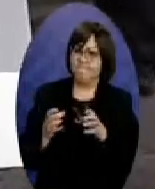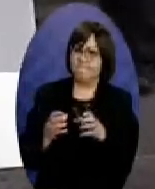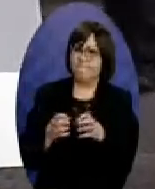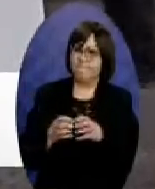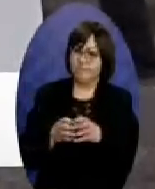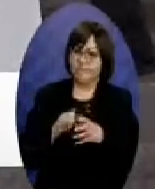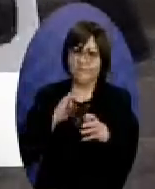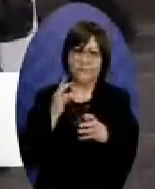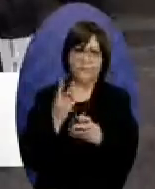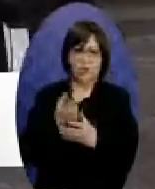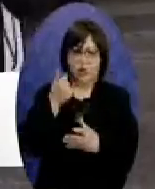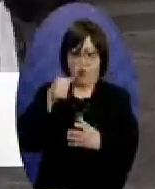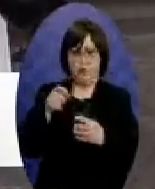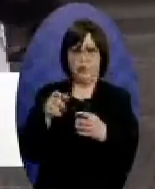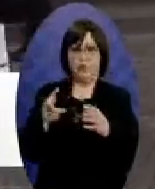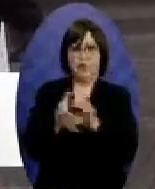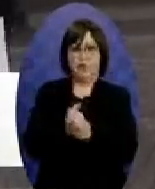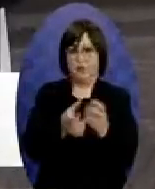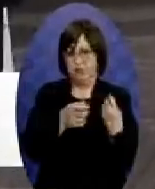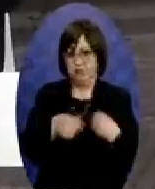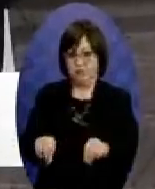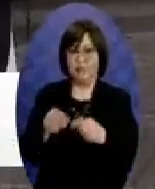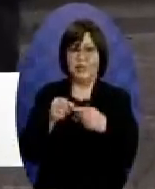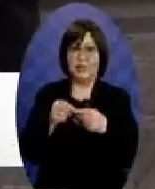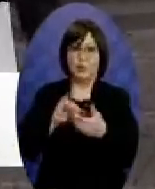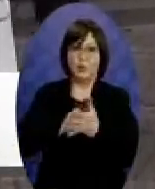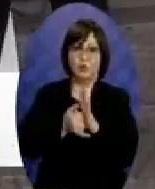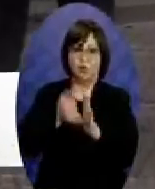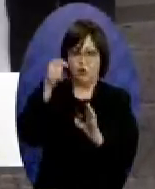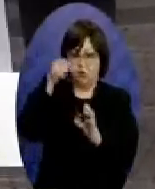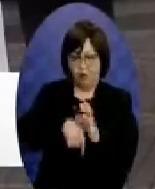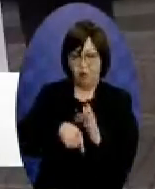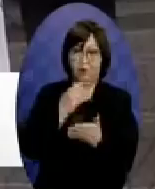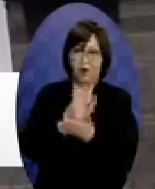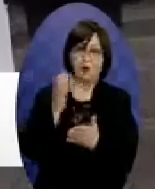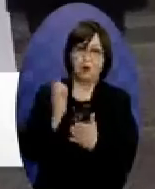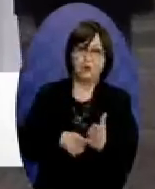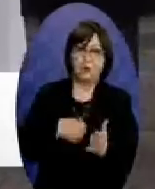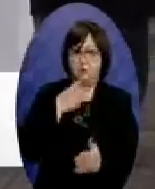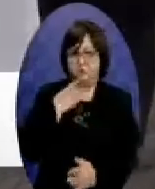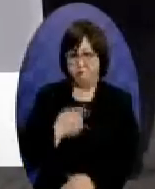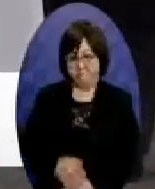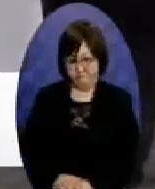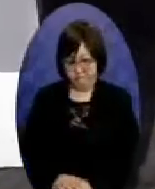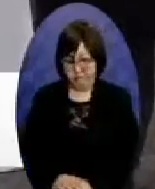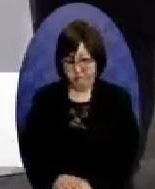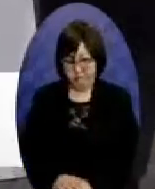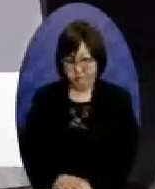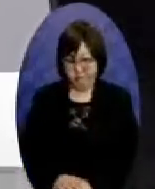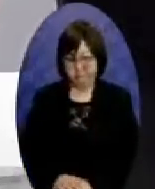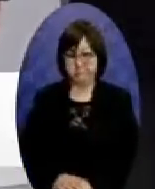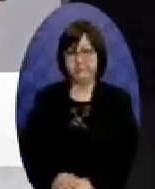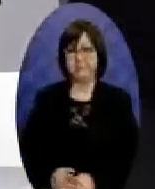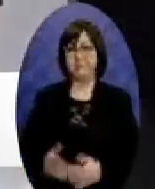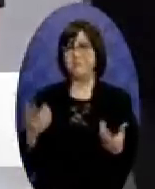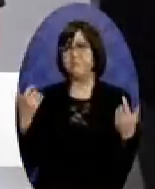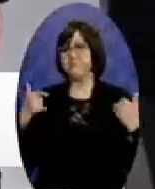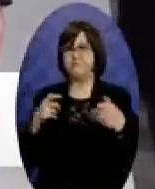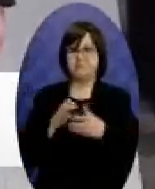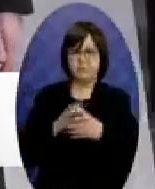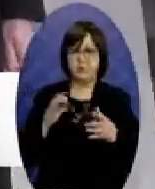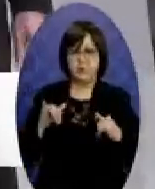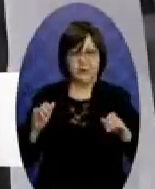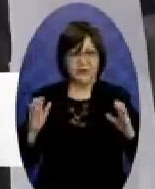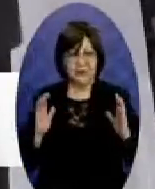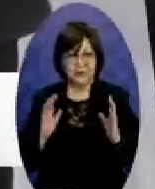нь гэрээний гол зарчим болж байгаа юм байна. За хэдийгээр хоёр орны удирдагчид Ахны гэрээг хоёр орныг улам ойртуулсан,